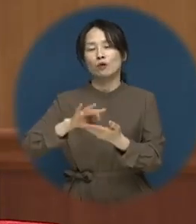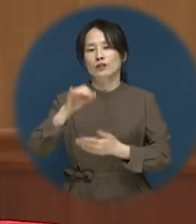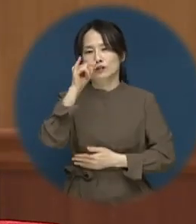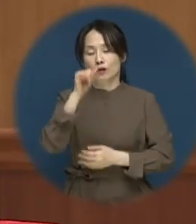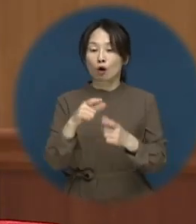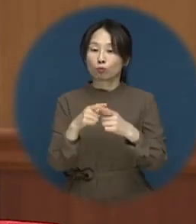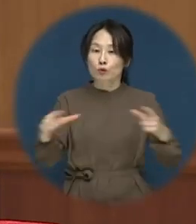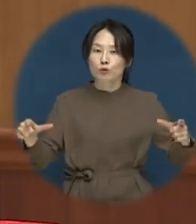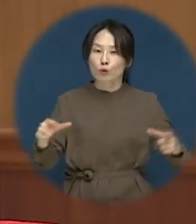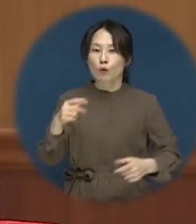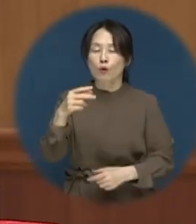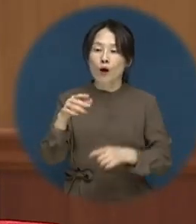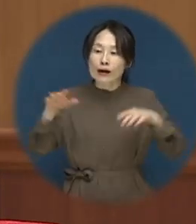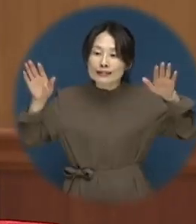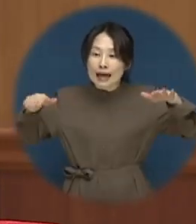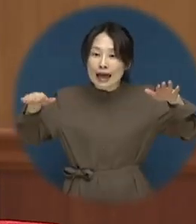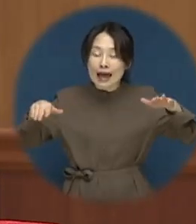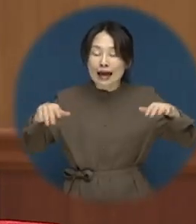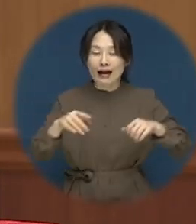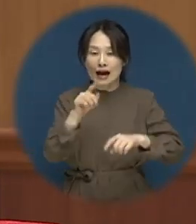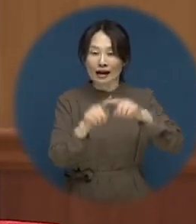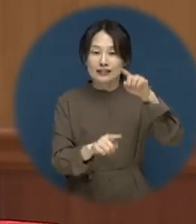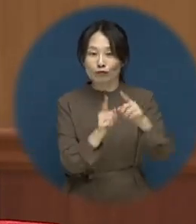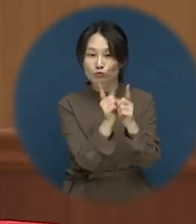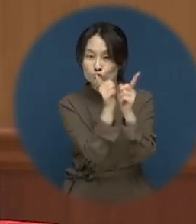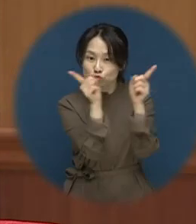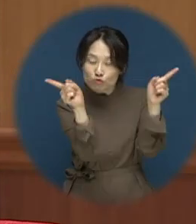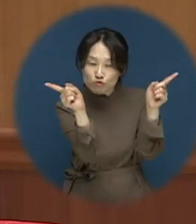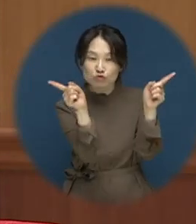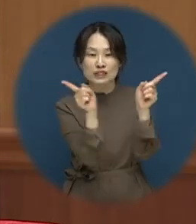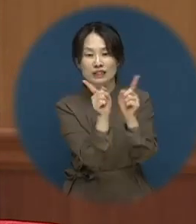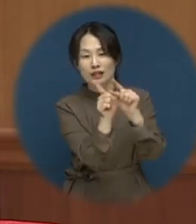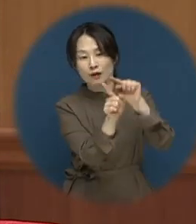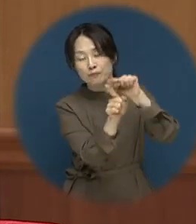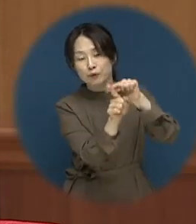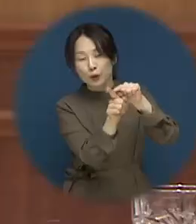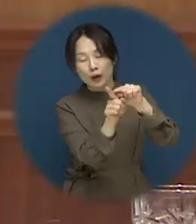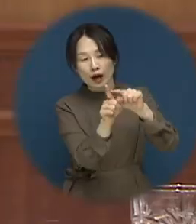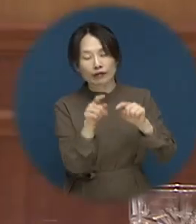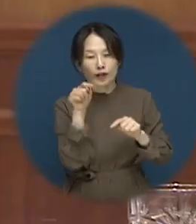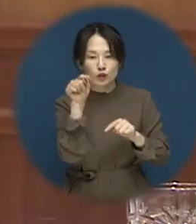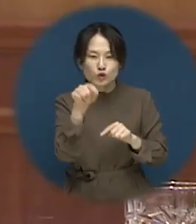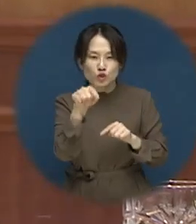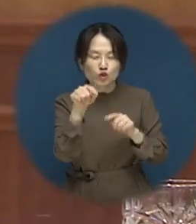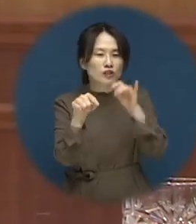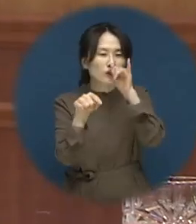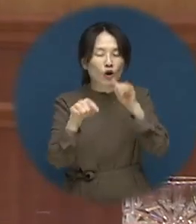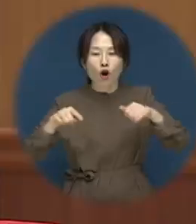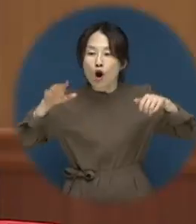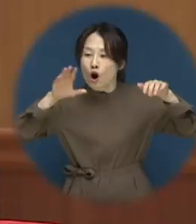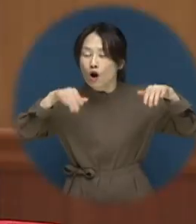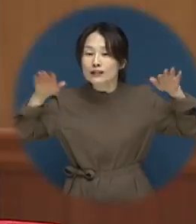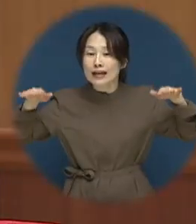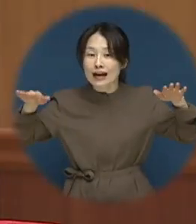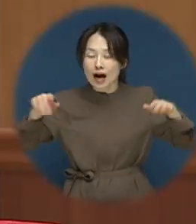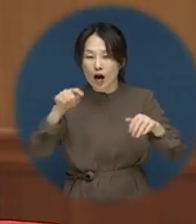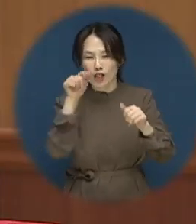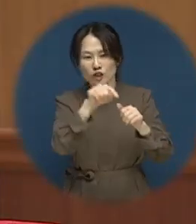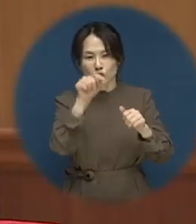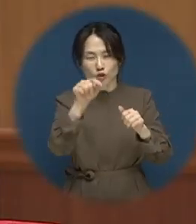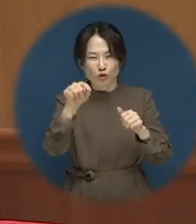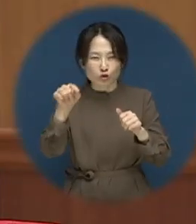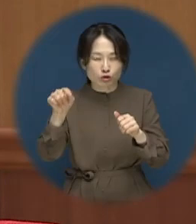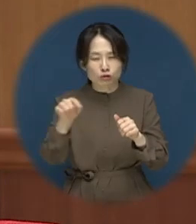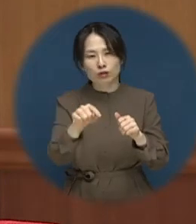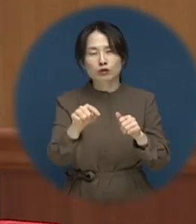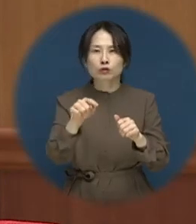나무 줄기를 줄기에 속 안에 애벌레가 들었을까 안 들었을까 할 때 쪼아보죠. 쪼아봐요. 그렇죠. 그렇죠. 여기저기 막 쪼아보다가 안에